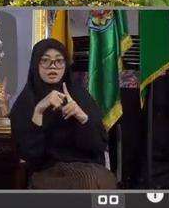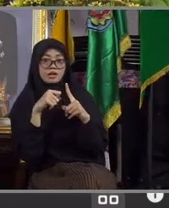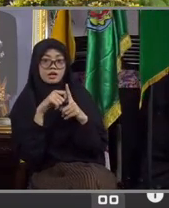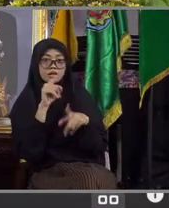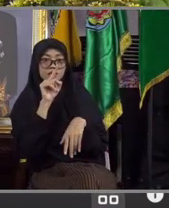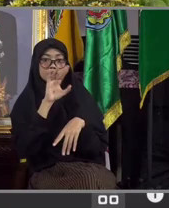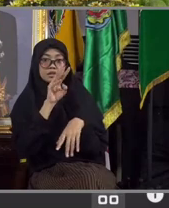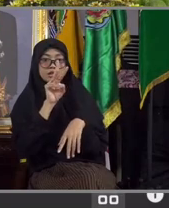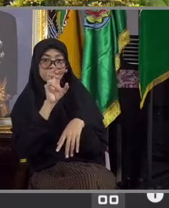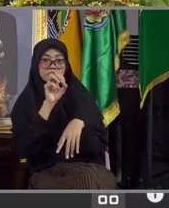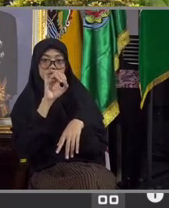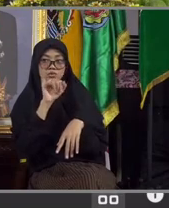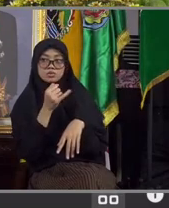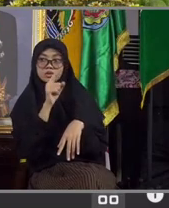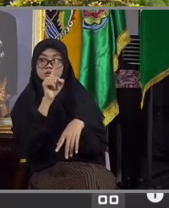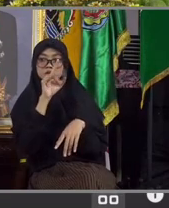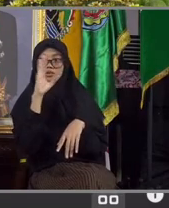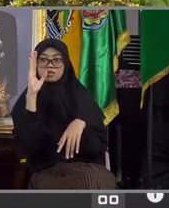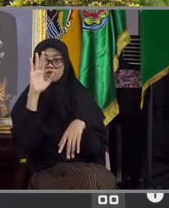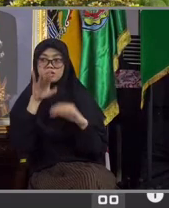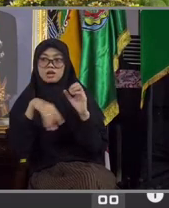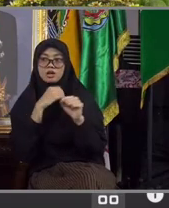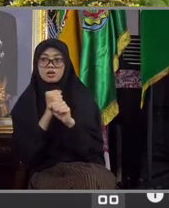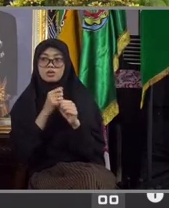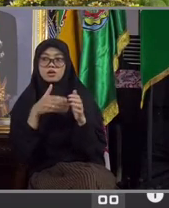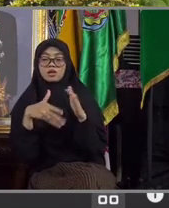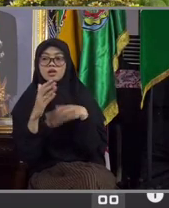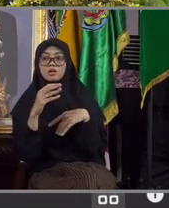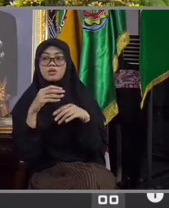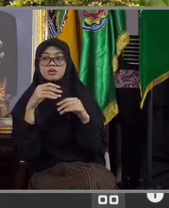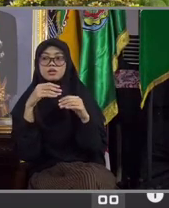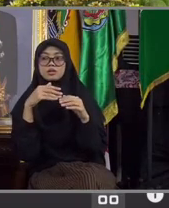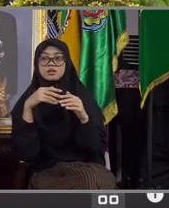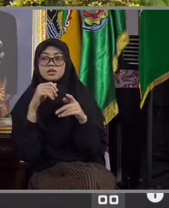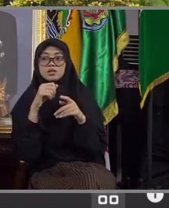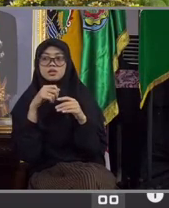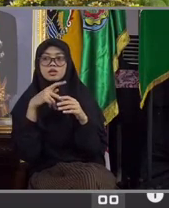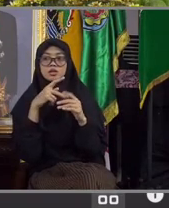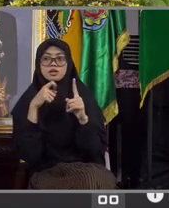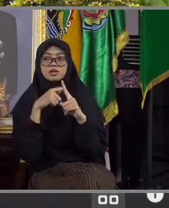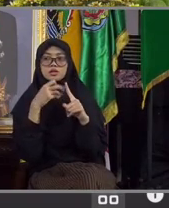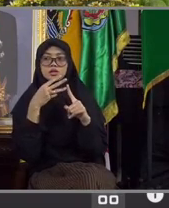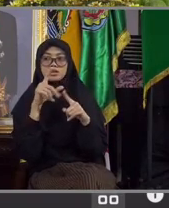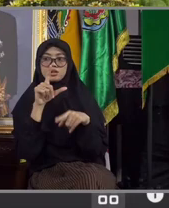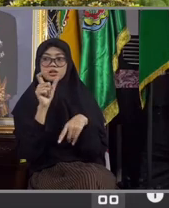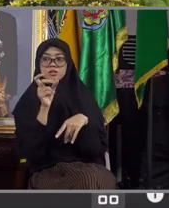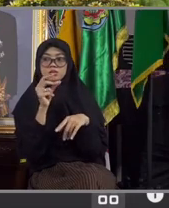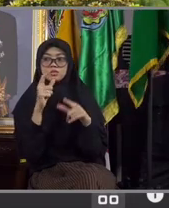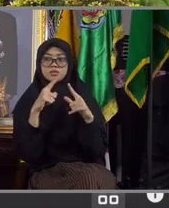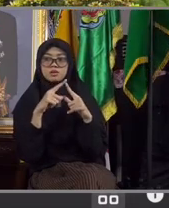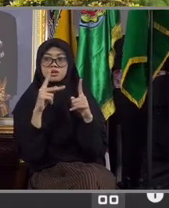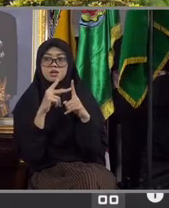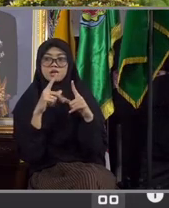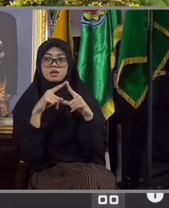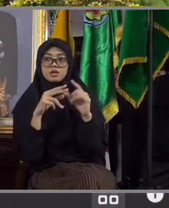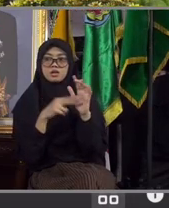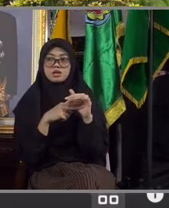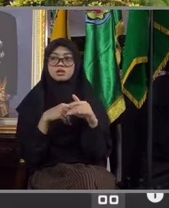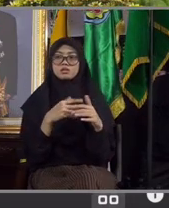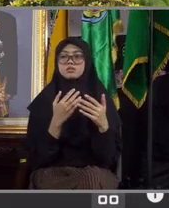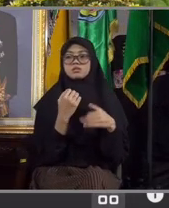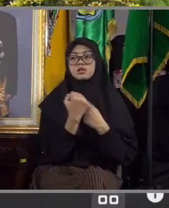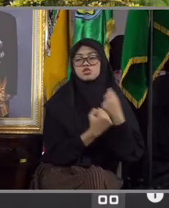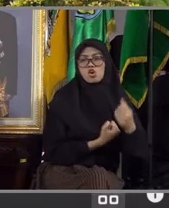per tahun lewat kelurahan? Tahu, Bapak. Lah tinggal apa? Kegiatan, Bapak. Iya, kegiatan apa?